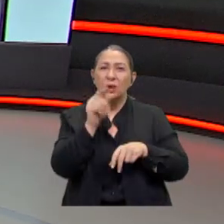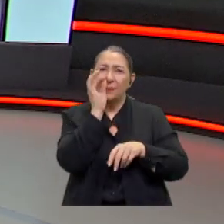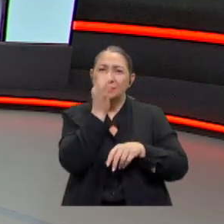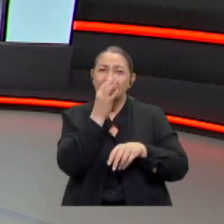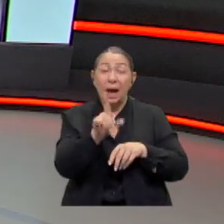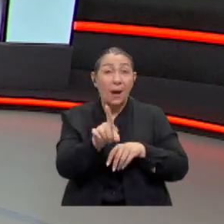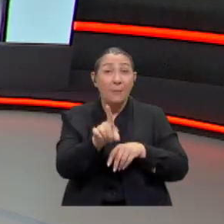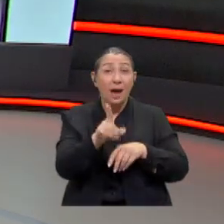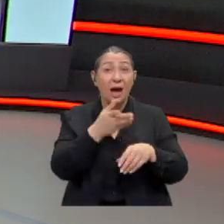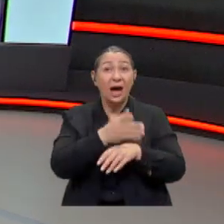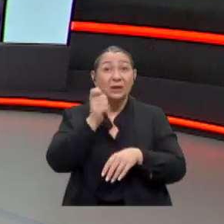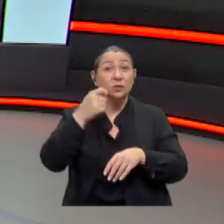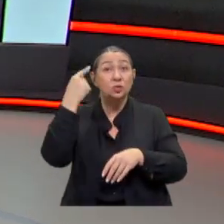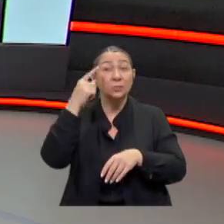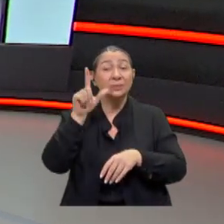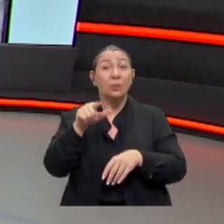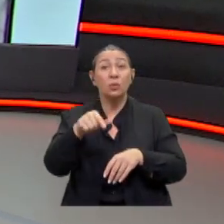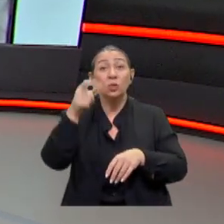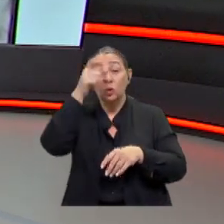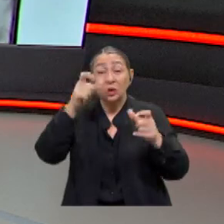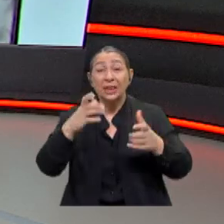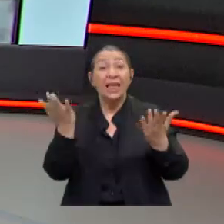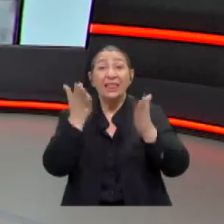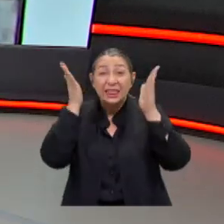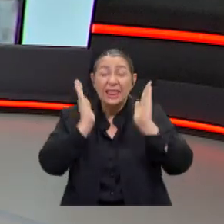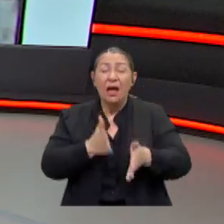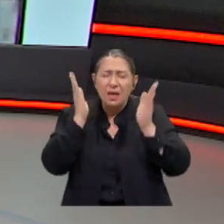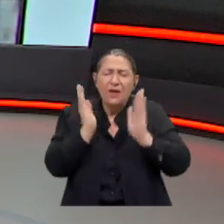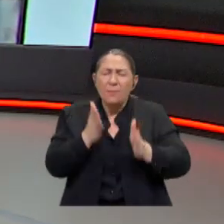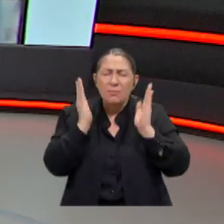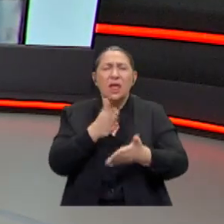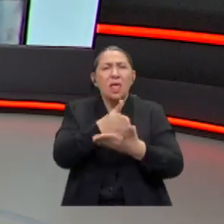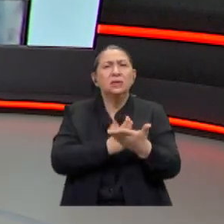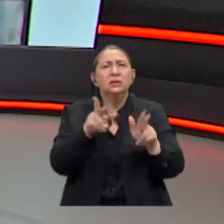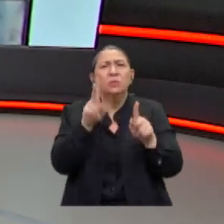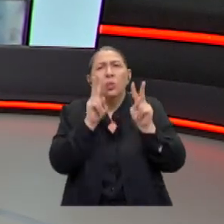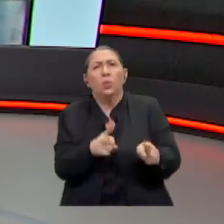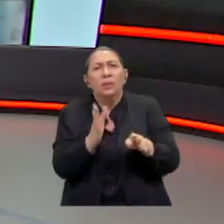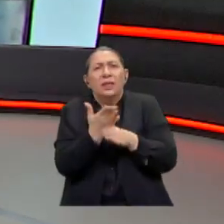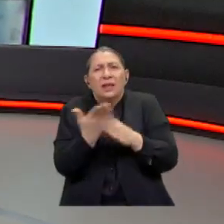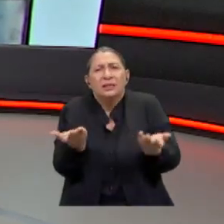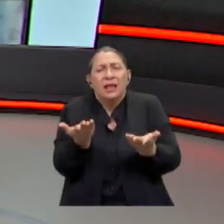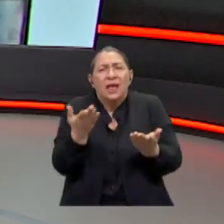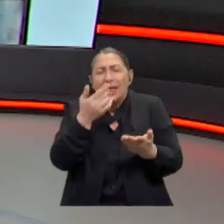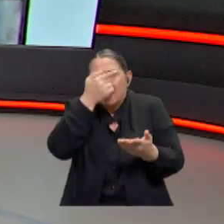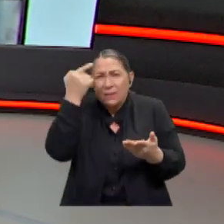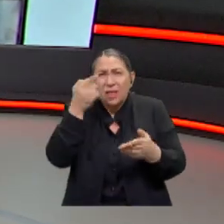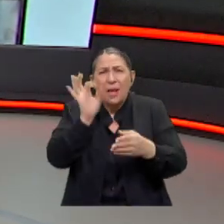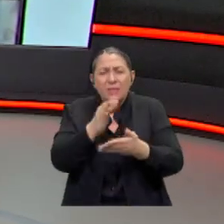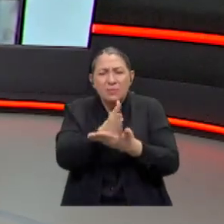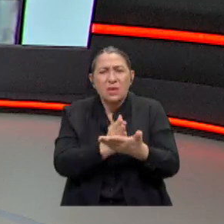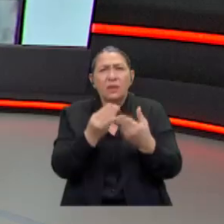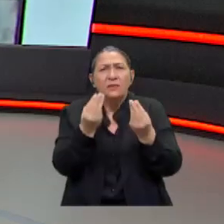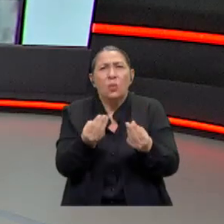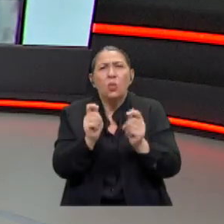basittir Ama asıl düşünmemiz gereken bu ülkenin neden daima yarısı kadar görünüyor Neden neden imkânlarını daima